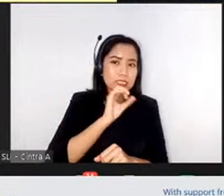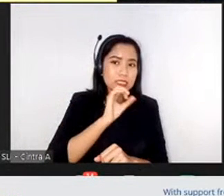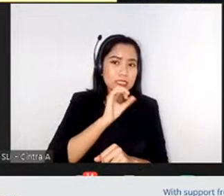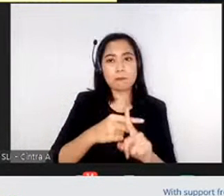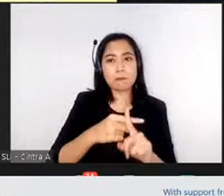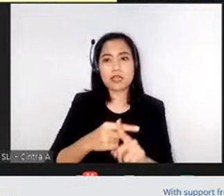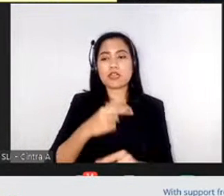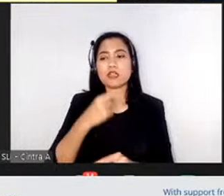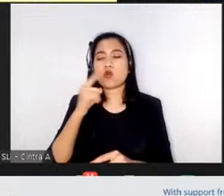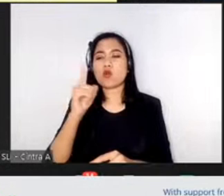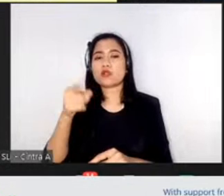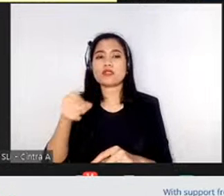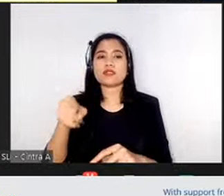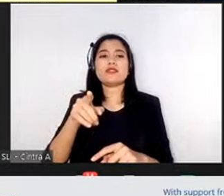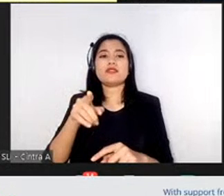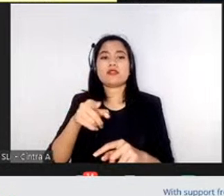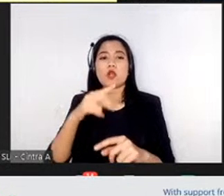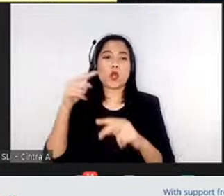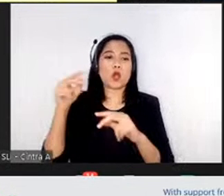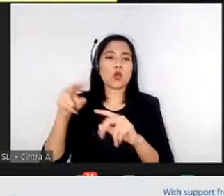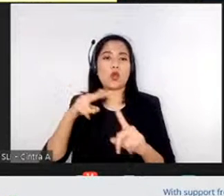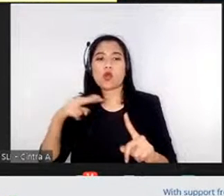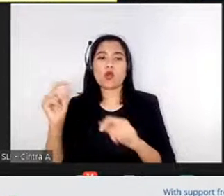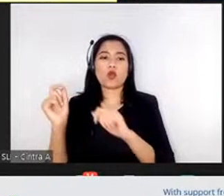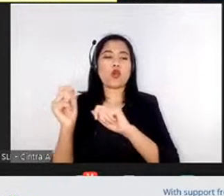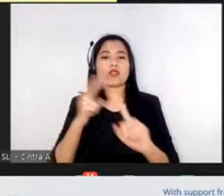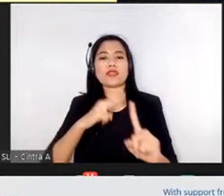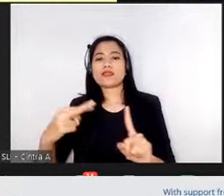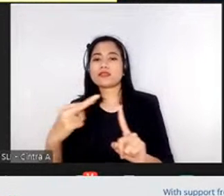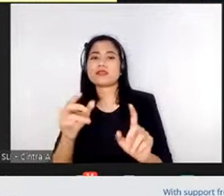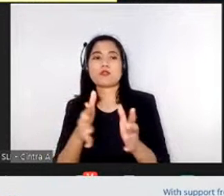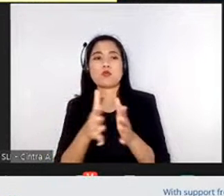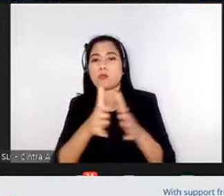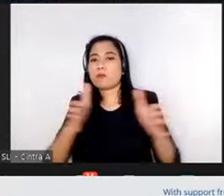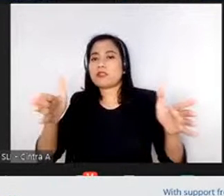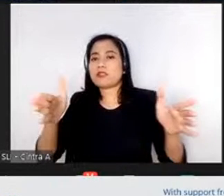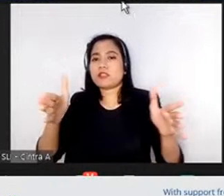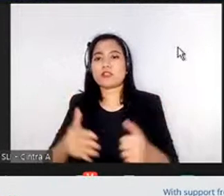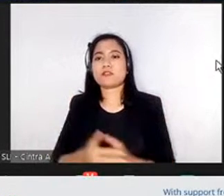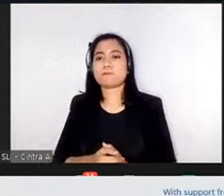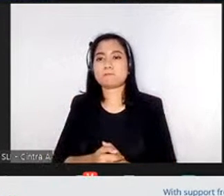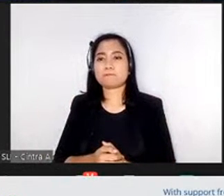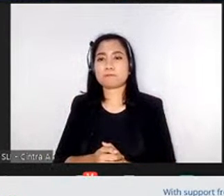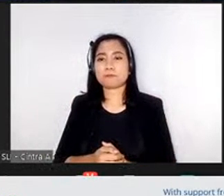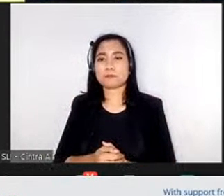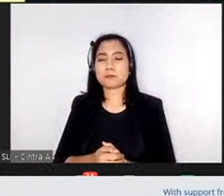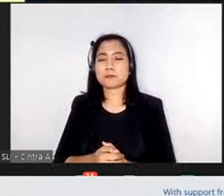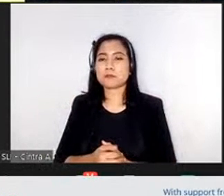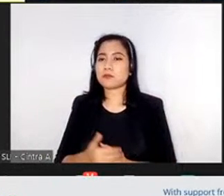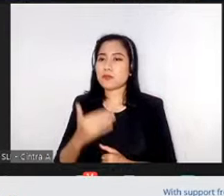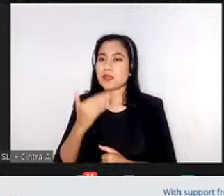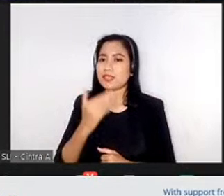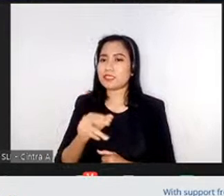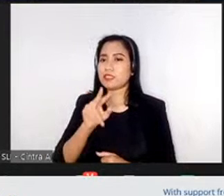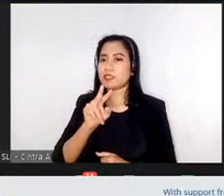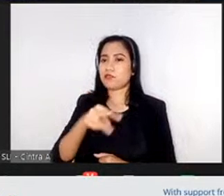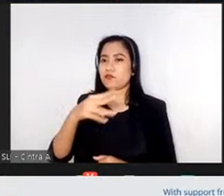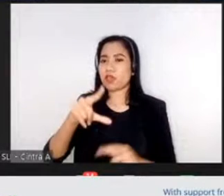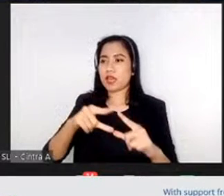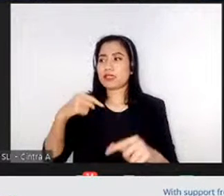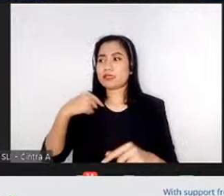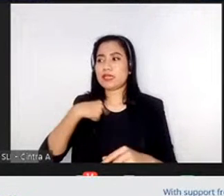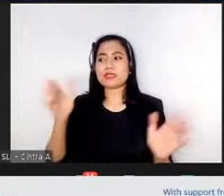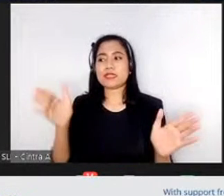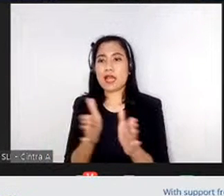yang lebih besar di luar Indonesia silakan mungkin dari bangandi dulu Makasih Mbak Vela eh singkat saja